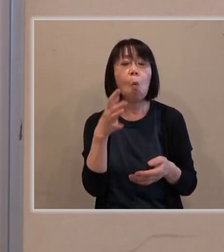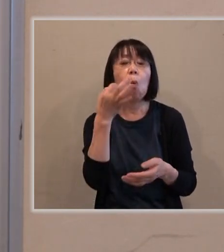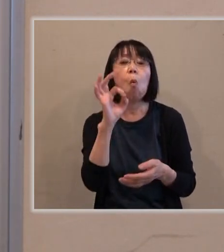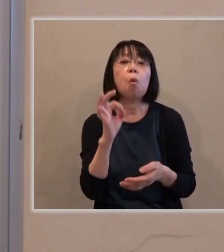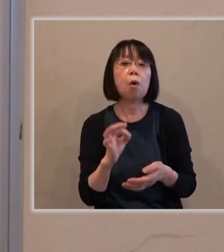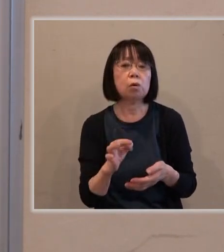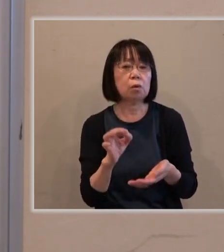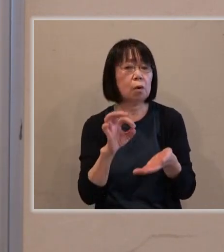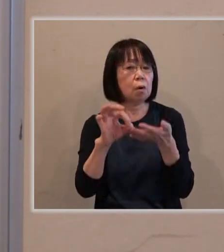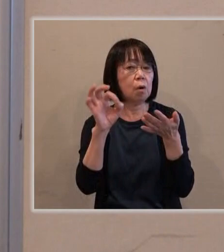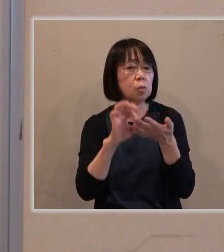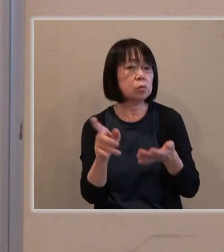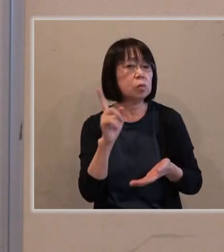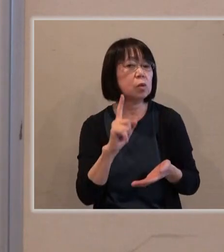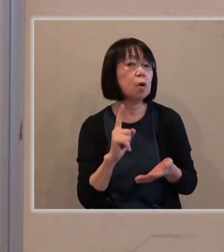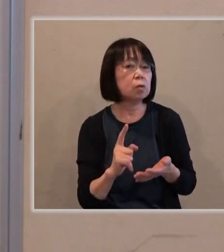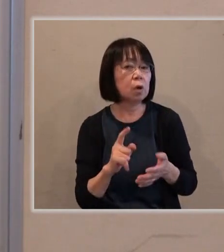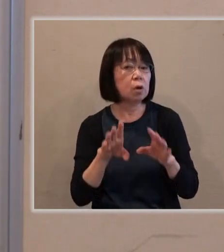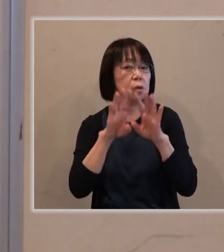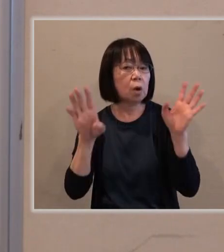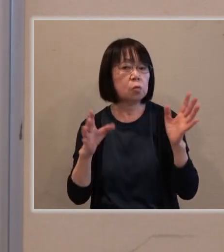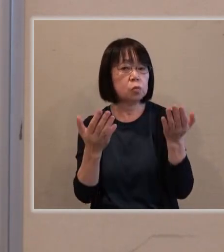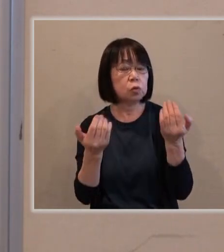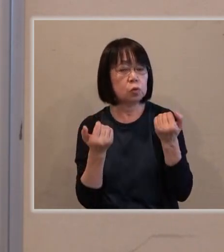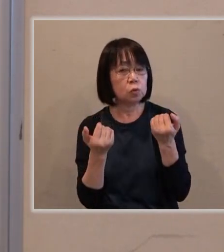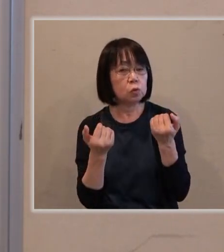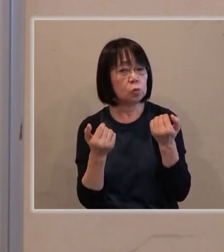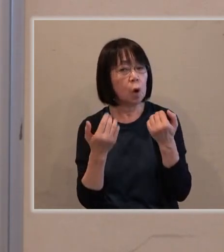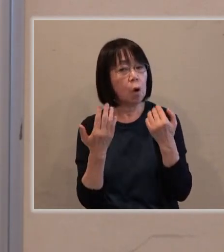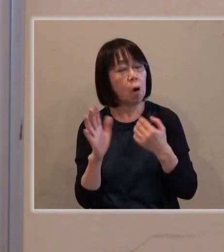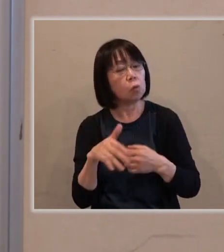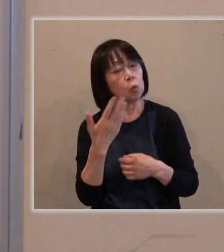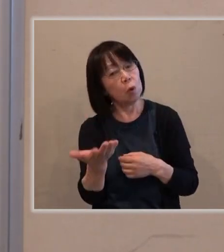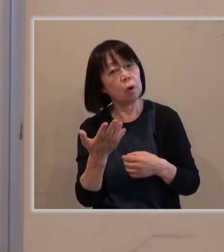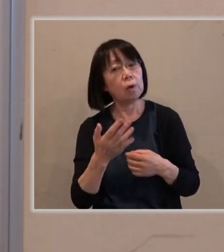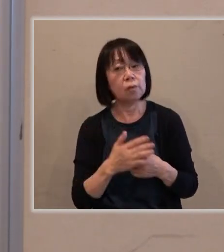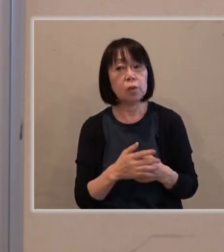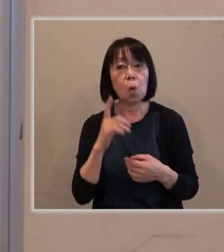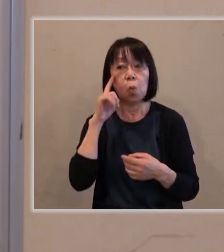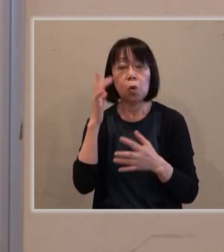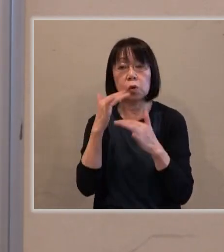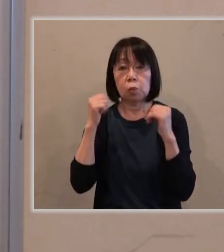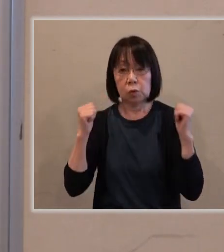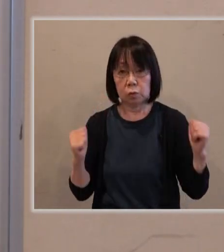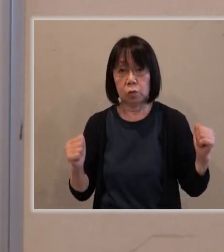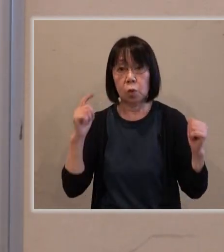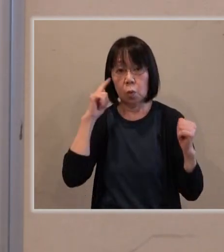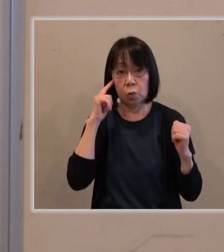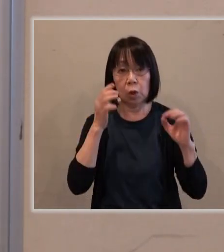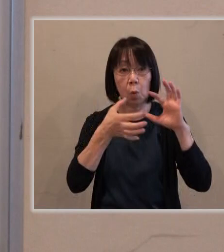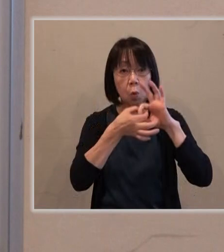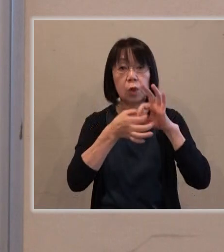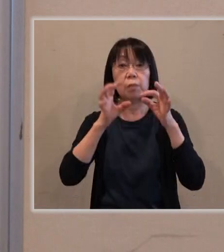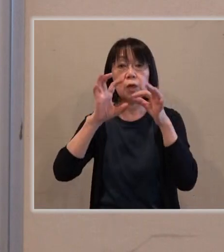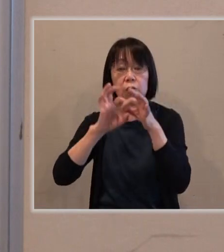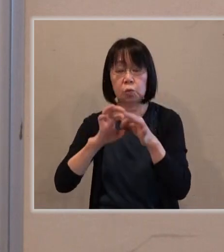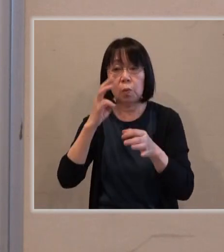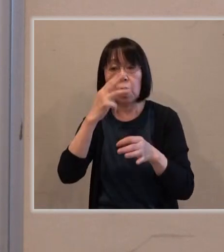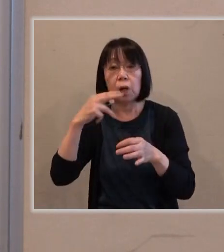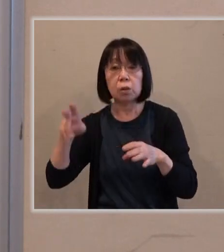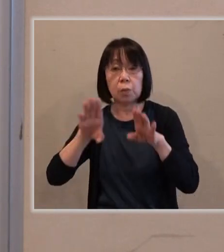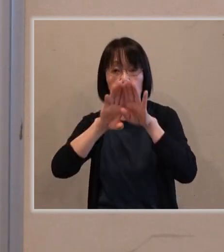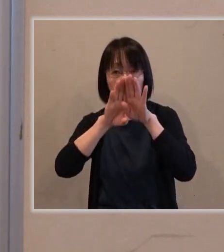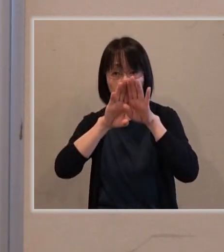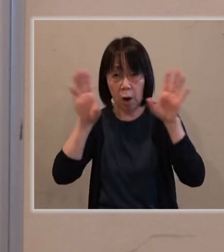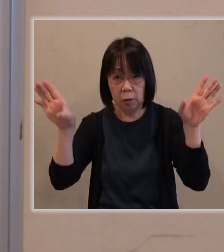する必要があるんだって思う方もたくさんいらっしゃると思うんですよね。でもオリンピックをする、パラリンピック